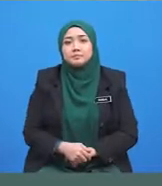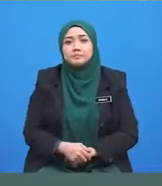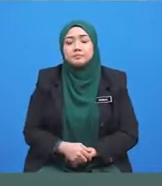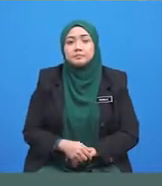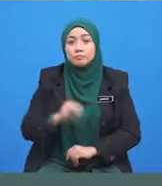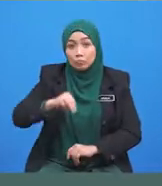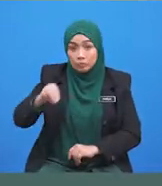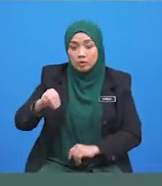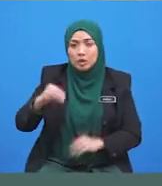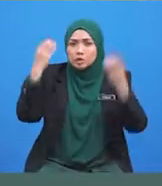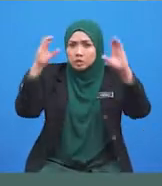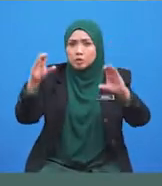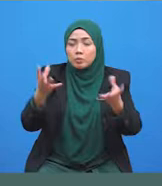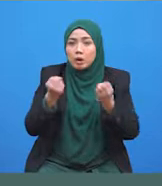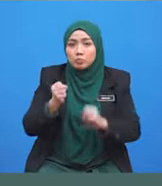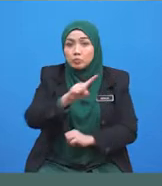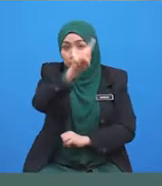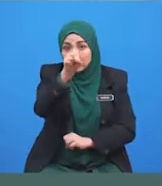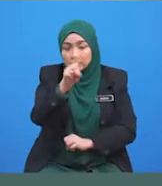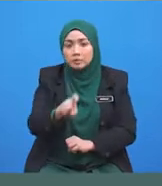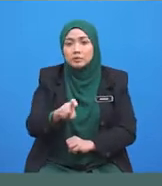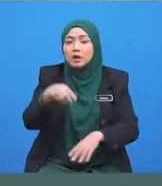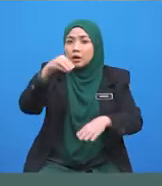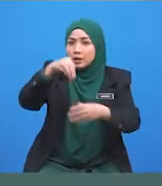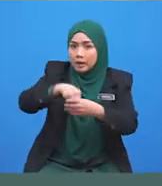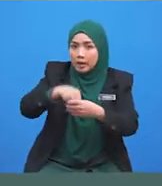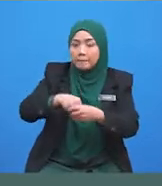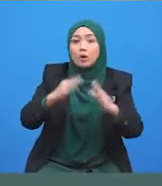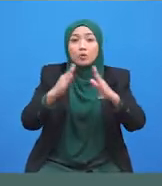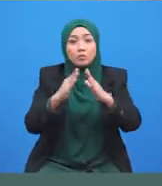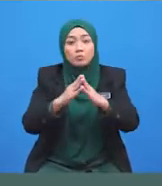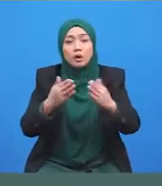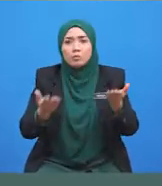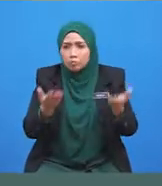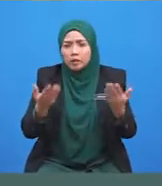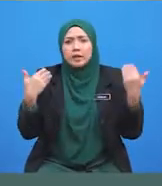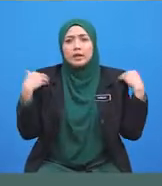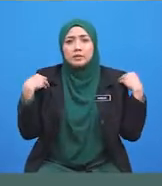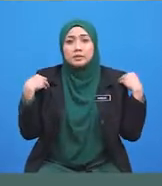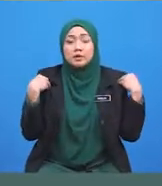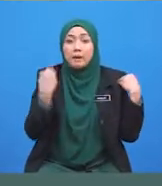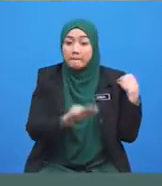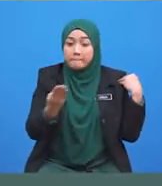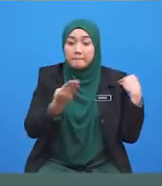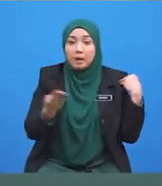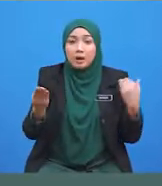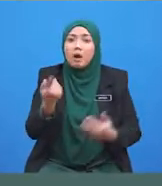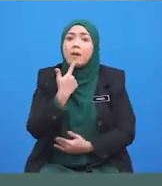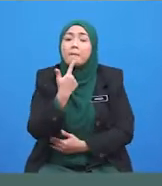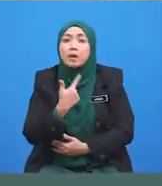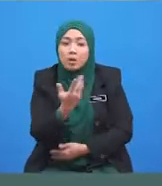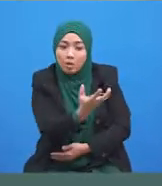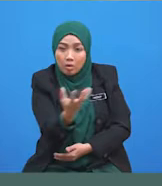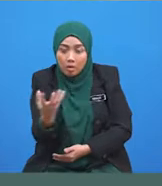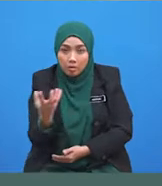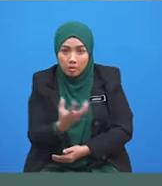cikgu tanya, di dalam rumah murid-murid, siapa yang memiliki atau mempunyai barang tembikar? Atau murid-murid pernah